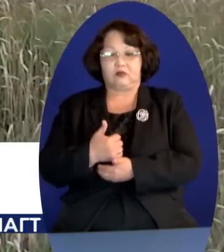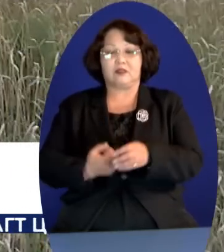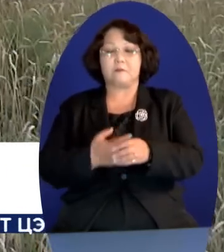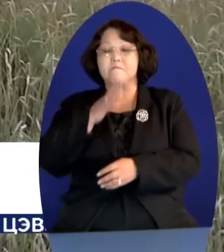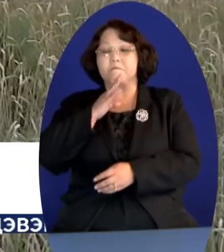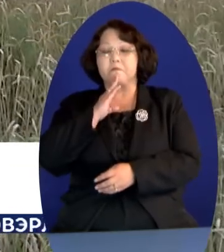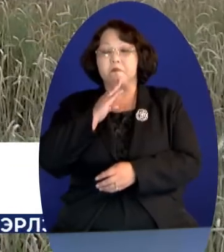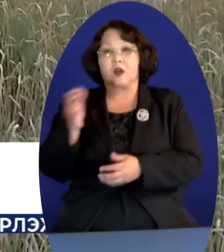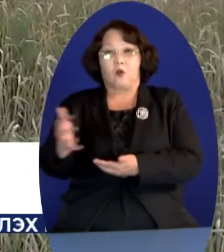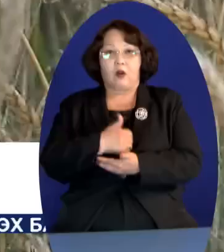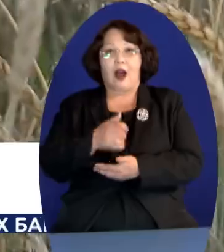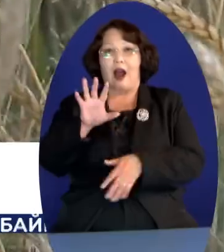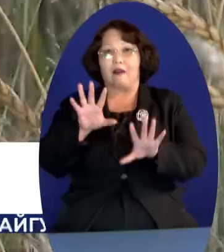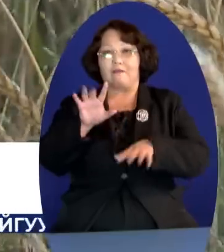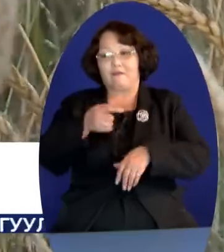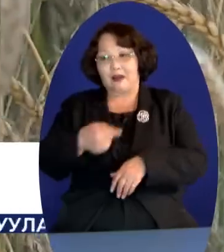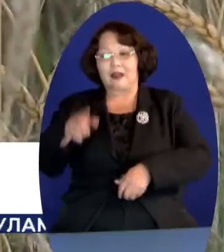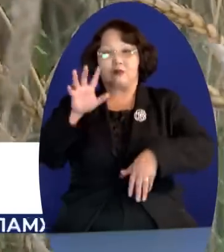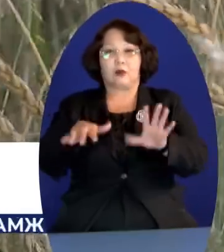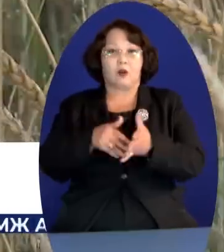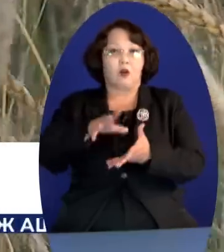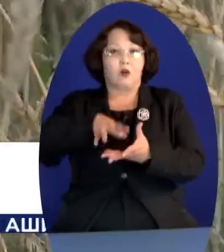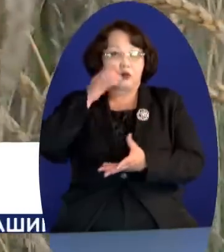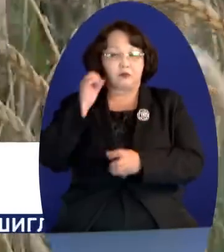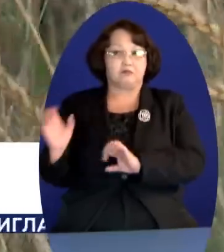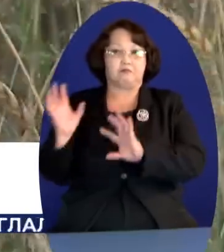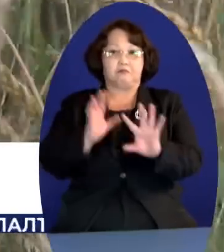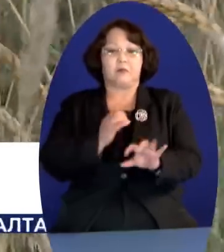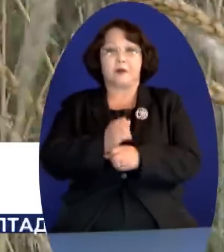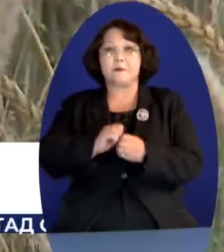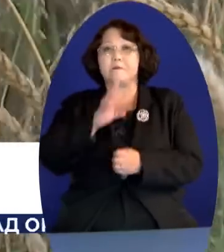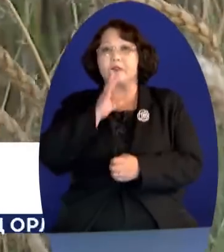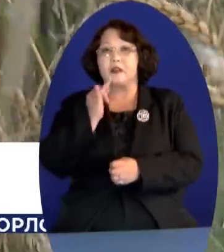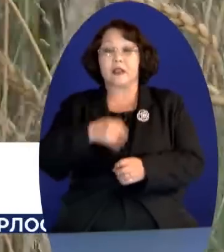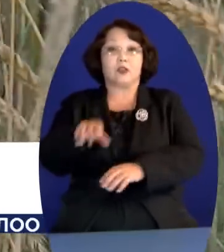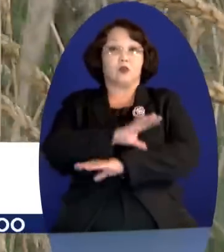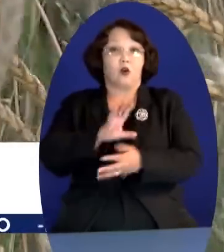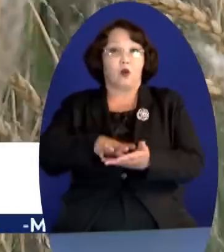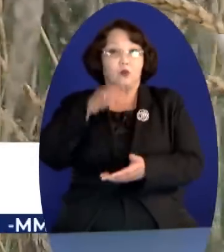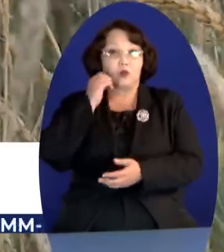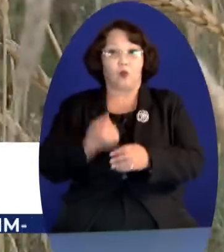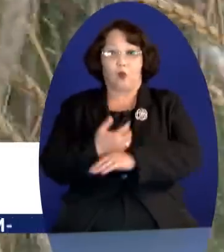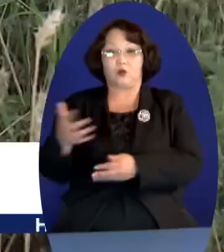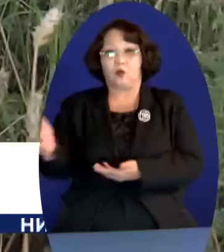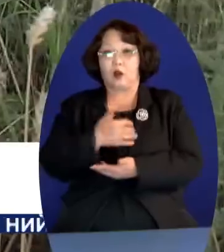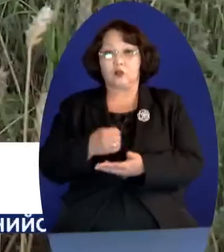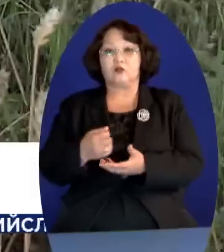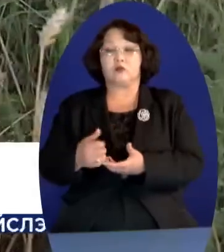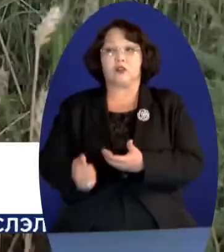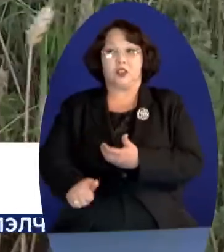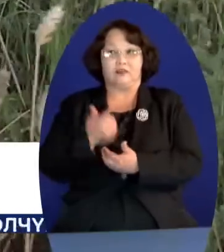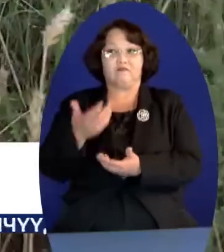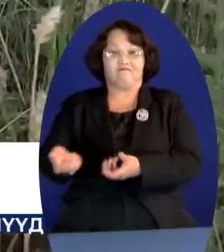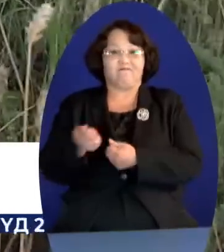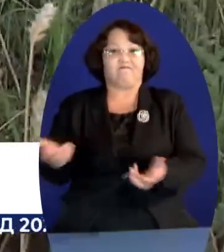хураалтад 10-15 мянган оюутныг ажиллах хүчээр бэлтгэх болсон байна. Ингэхдээ ихтэй сургуулийн оюутнуудыг ургац хураалтад оролцуулах, мөн